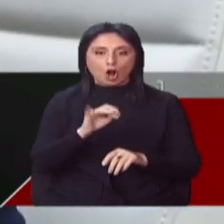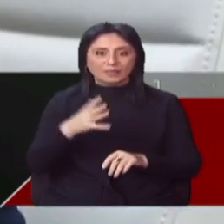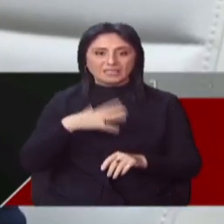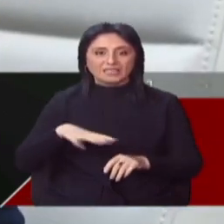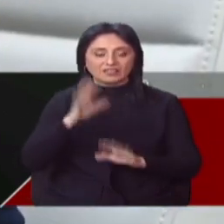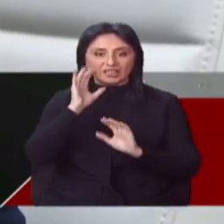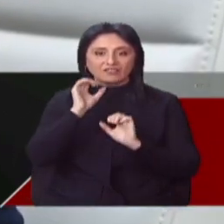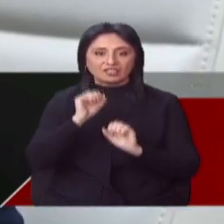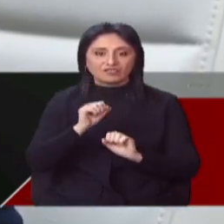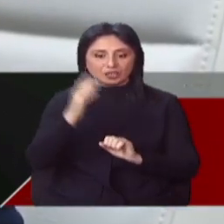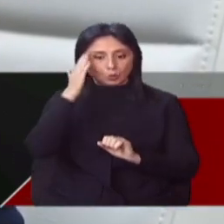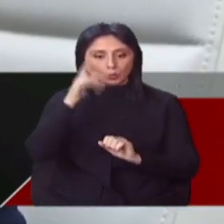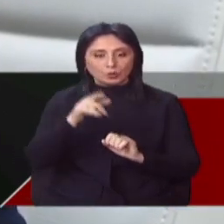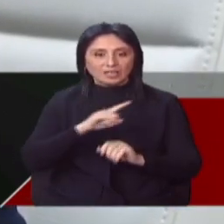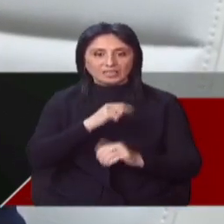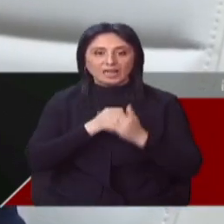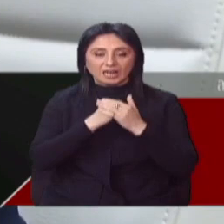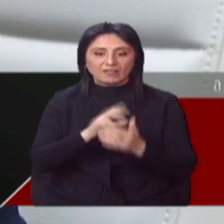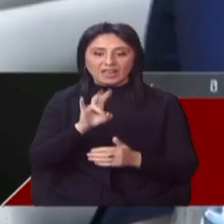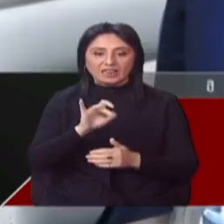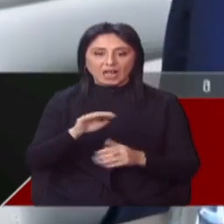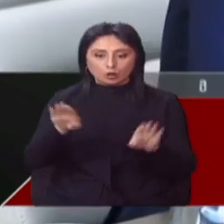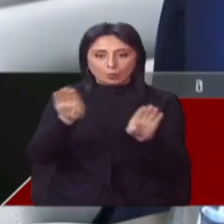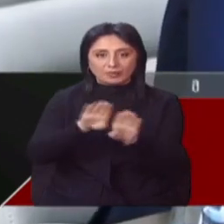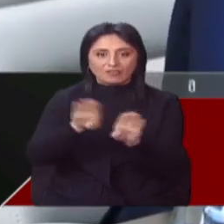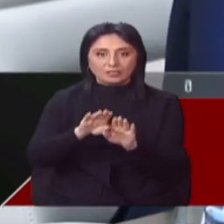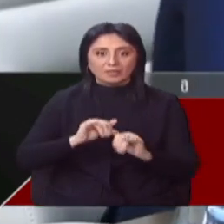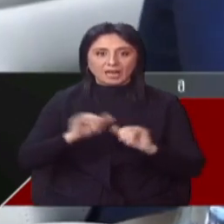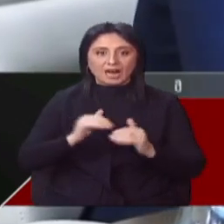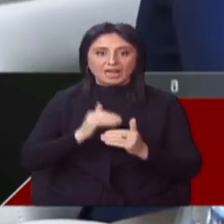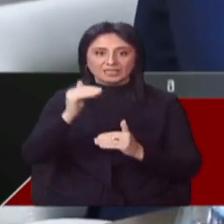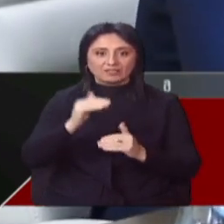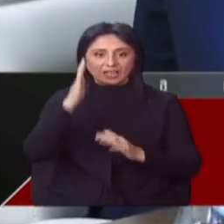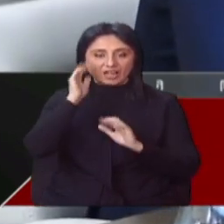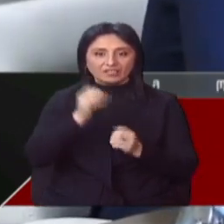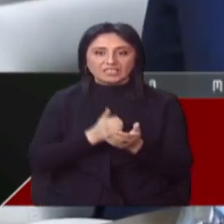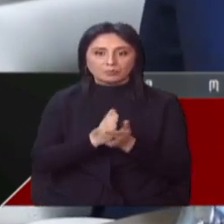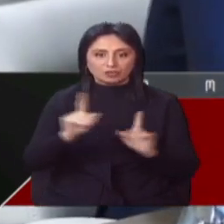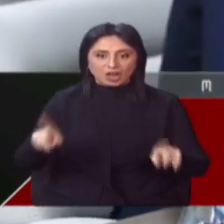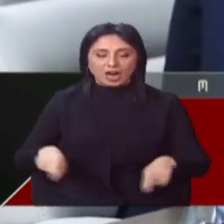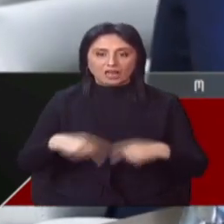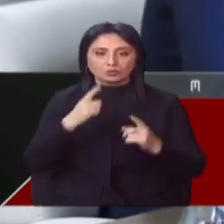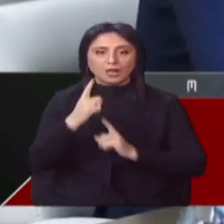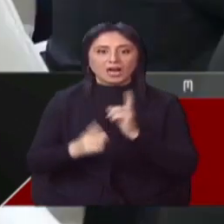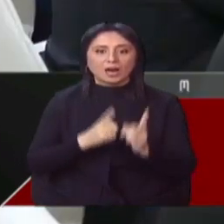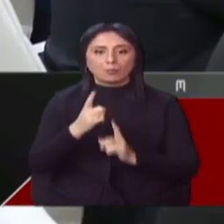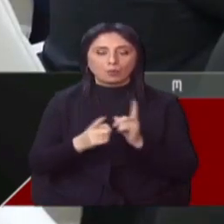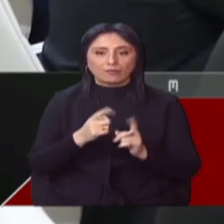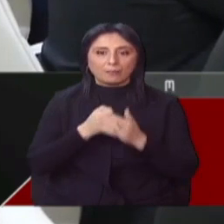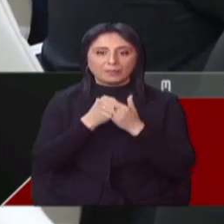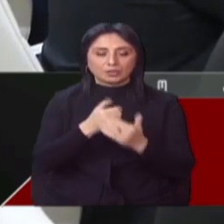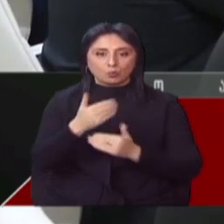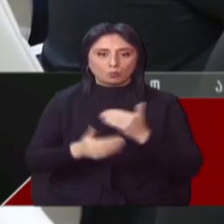საქართველოს თავდაცვის უნარიანობის გაძლიერების, ნატოსთან თავსებადობის გაზრდის მიზნით თავდაცვის სფეროში განხორციელებული რეფორმები და